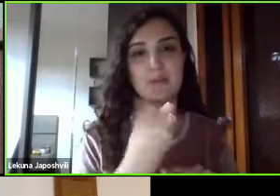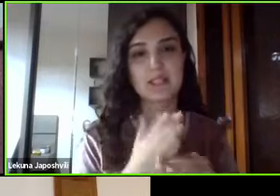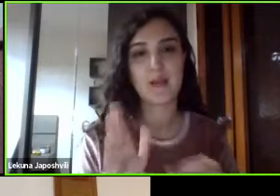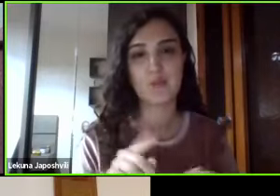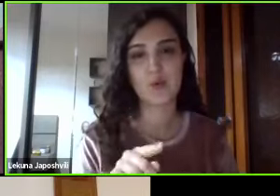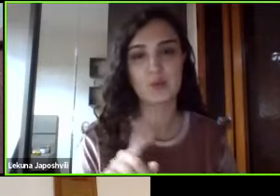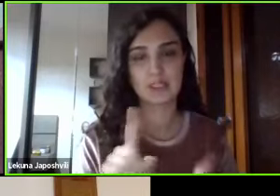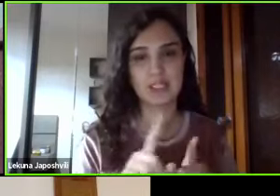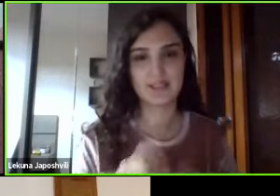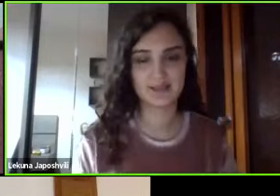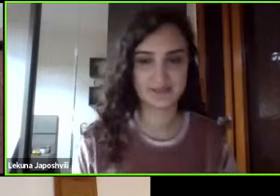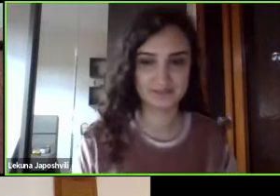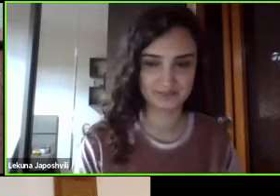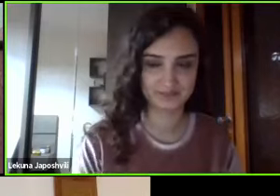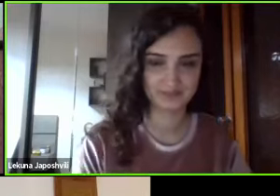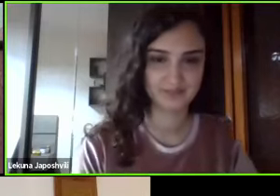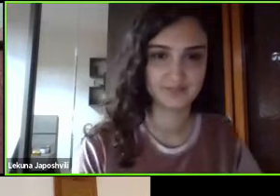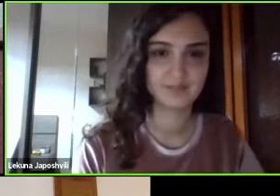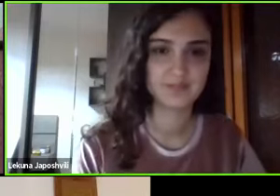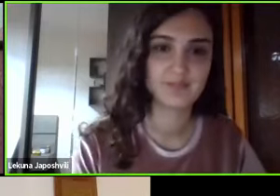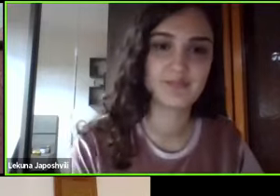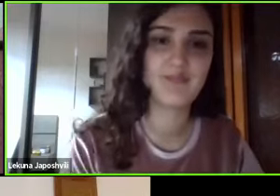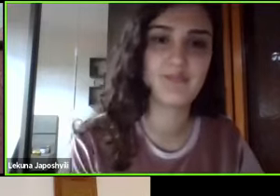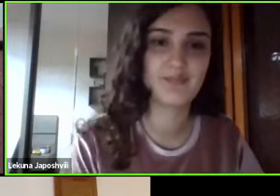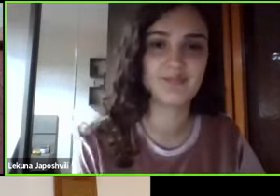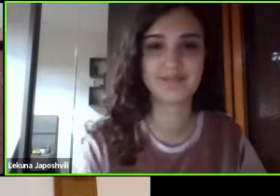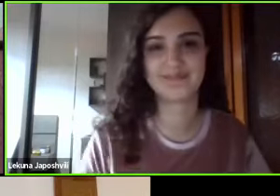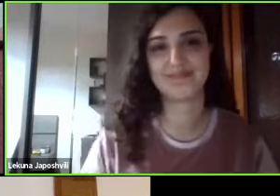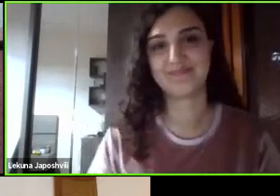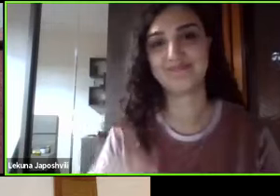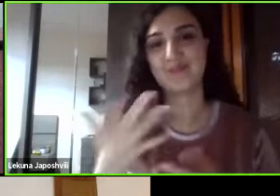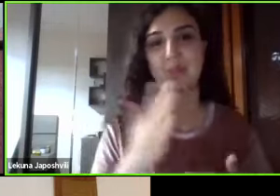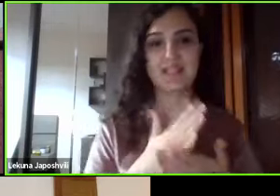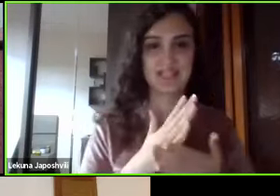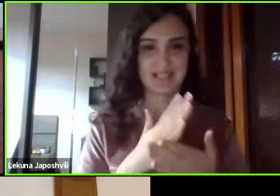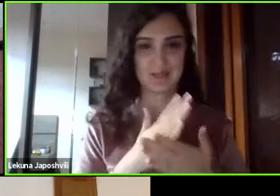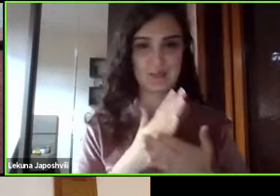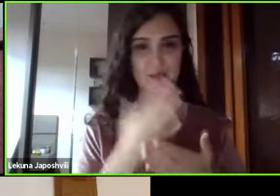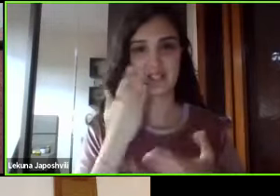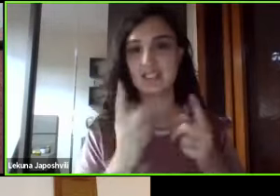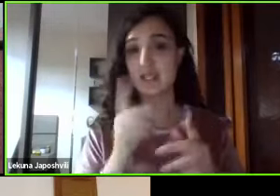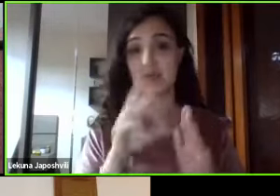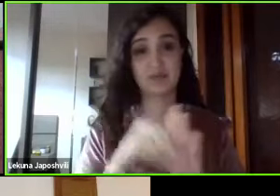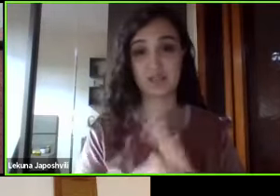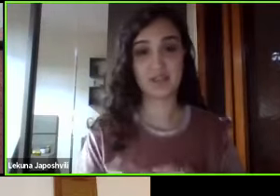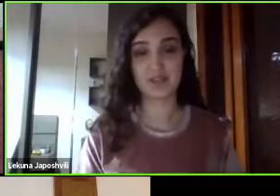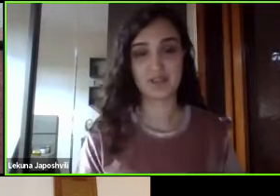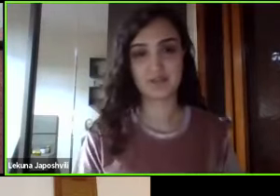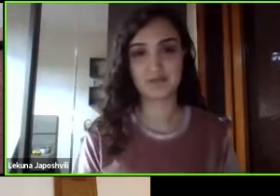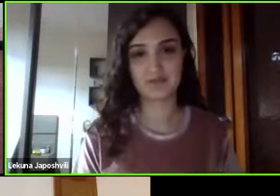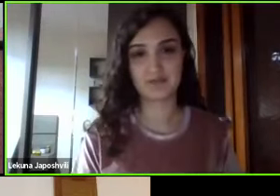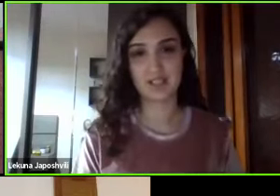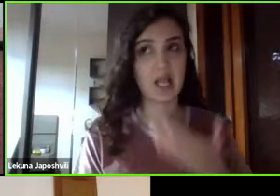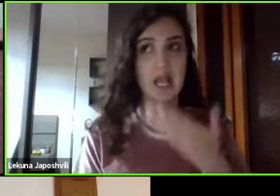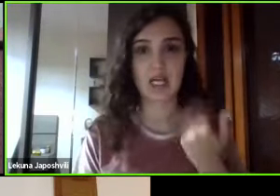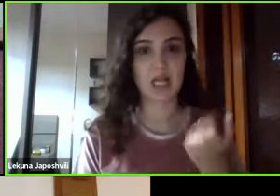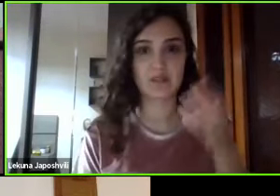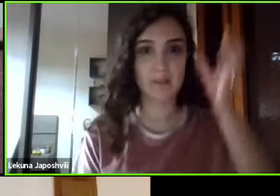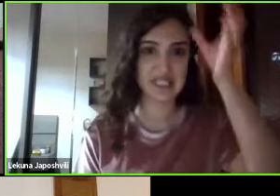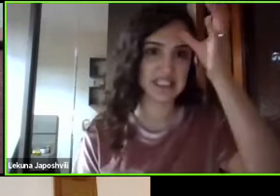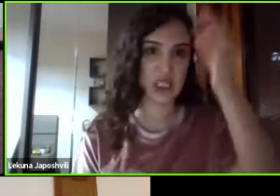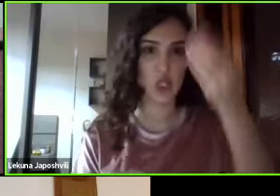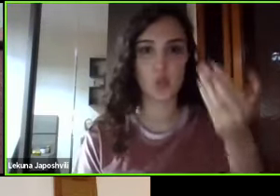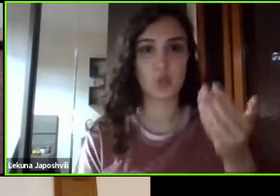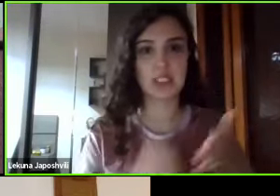ასეთ მეტრუტმენას, რომელიც არსებობს და სინამდვილეში არ აქვს მეცნიერული